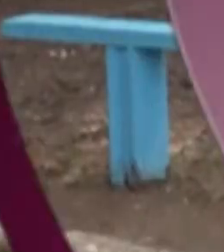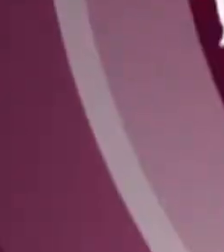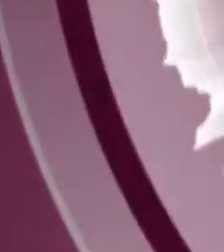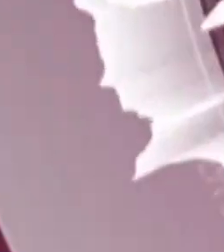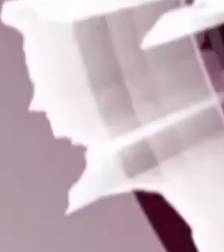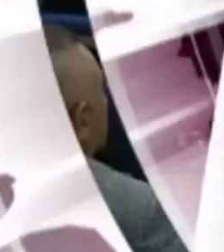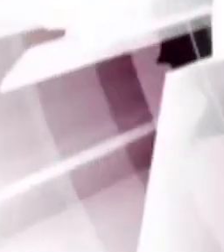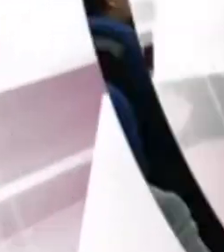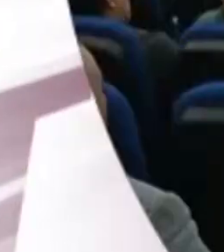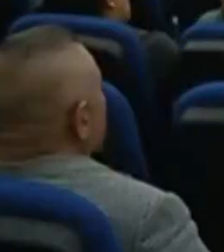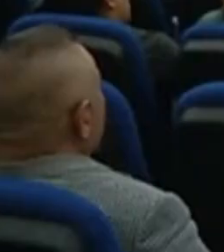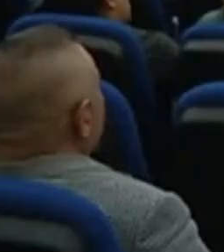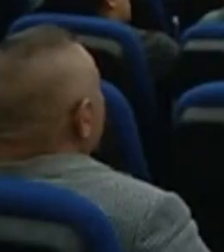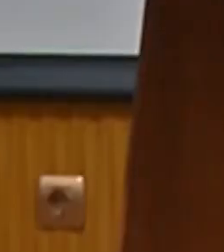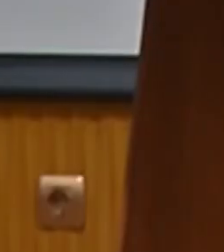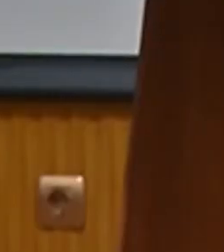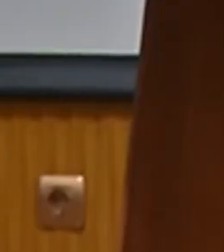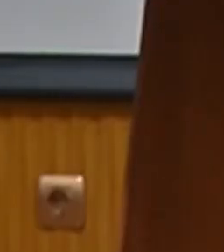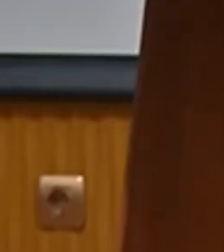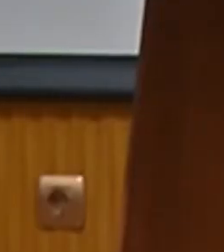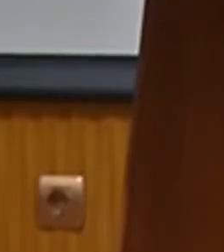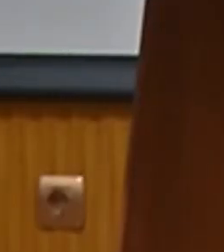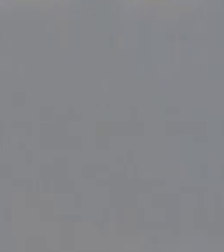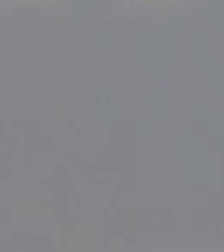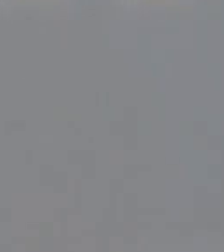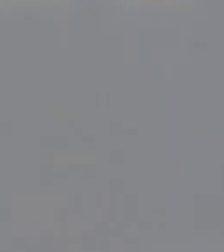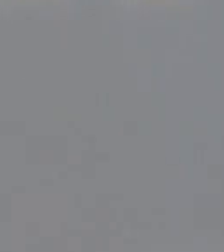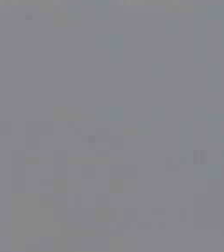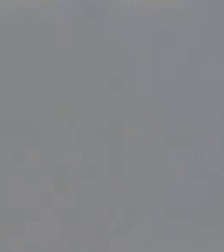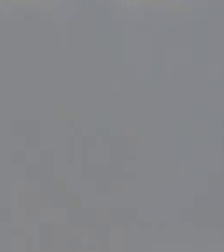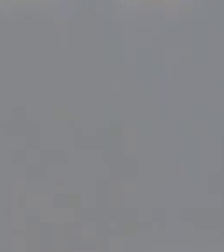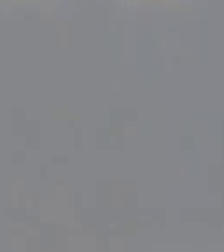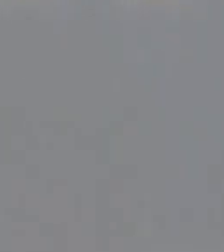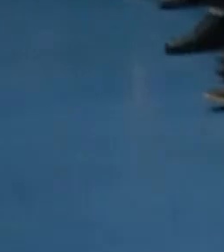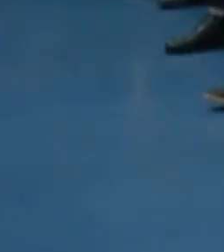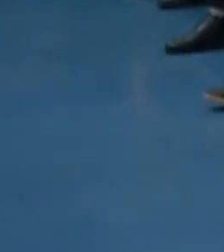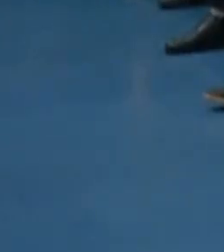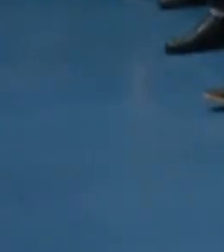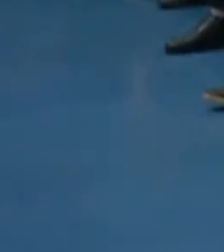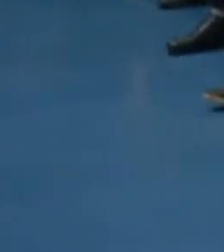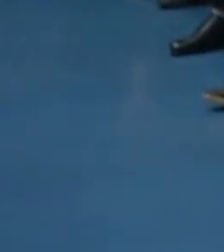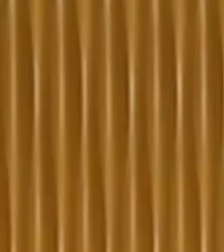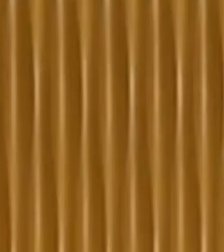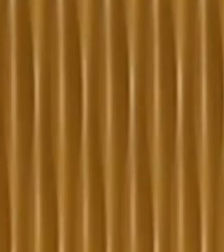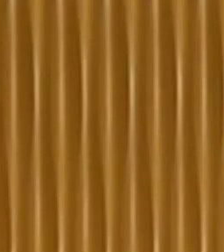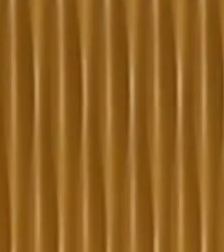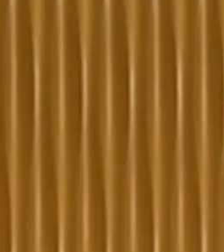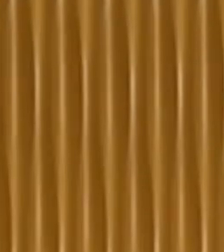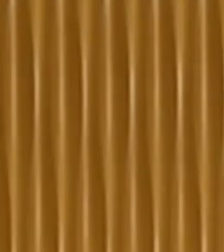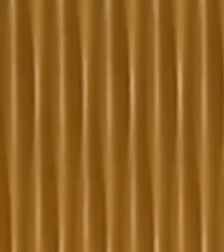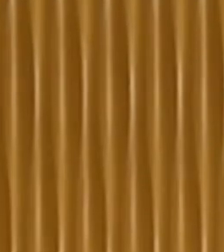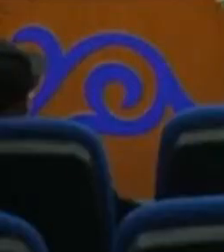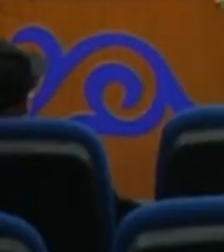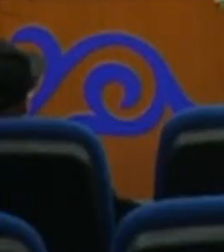Рихпаева. Фильм, фильм, фильм. Что мешает развитию казахстанской киноиндустрии и сколько лент создано в Казахстане